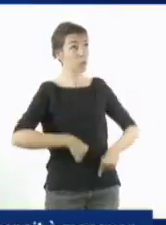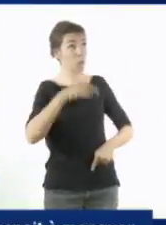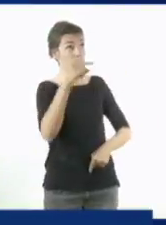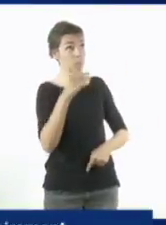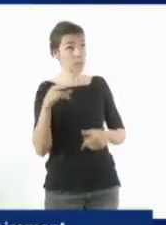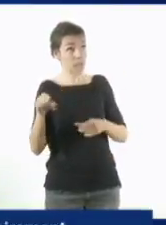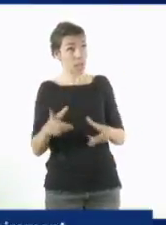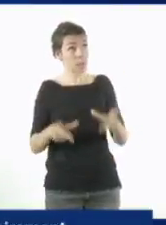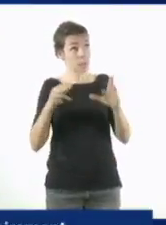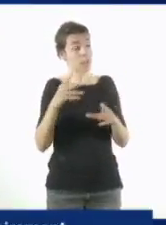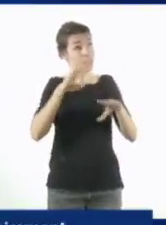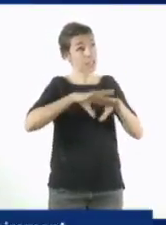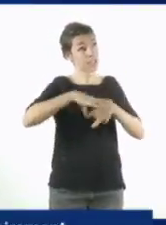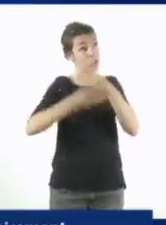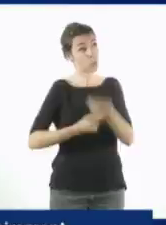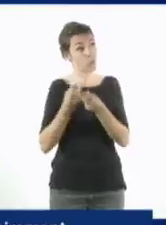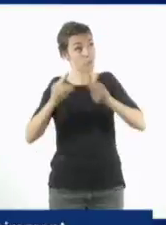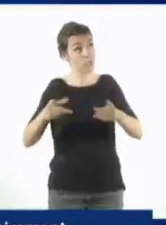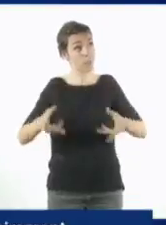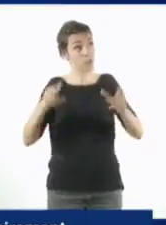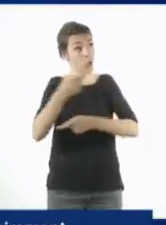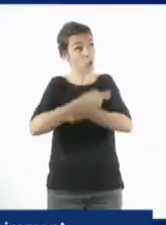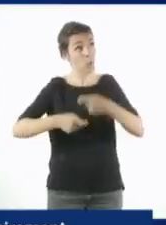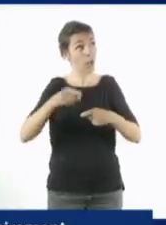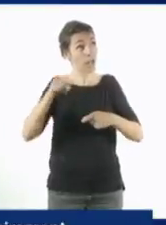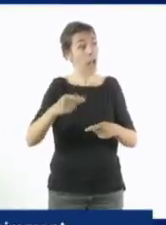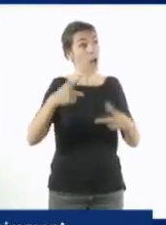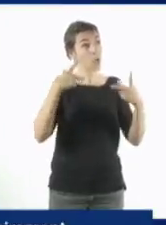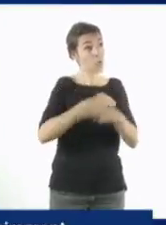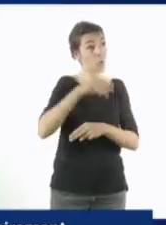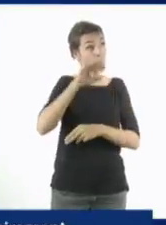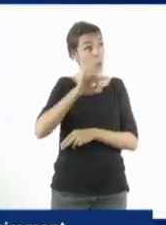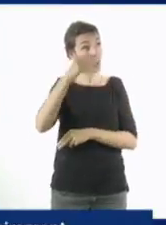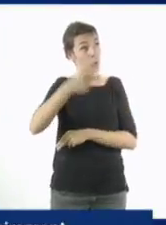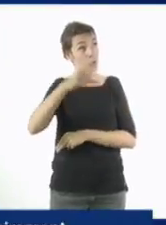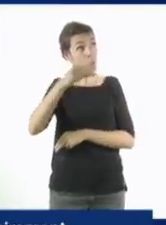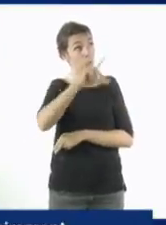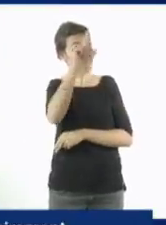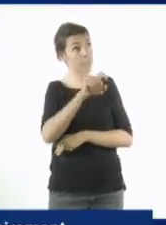gouvernement pour couper l'électricité temporairement dans une commune ou un quartier.